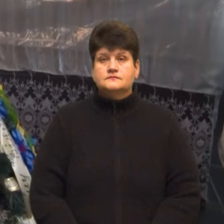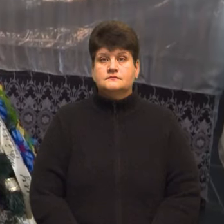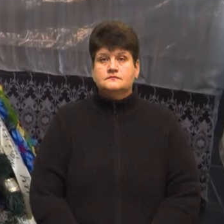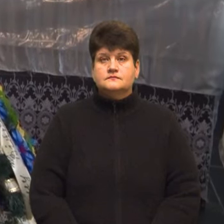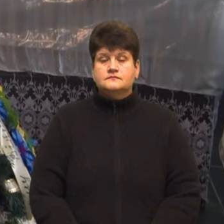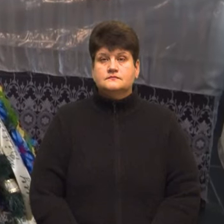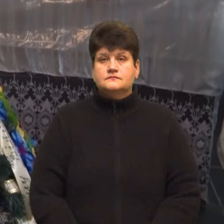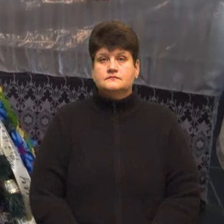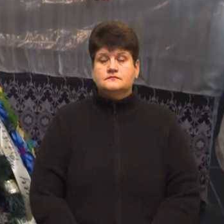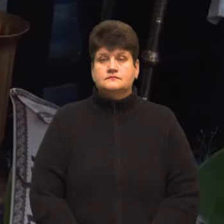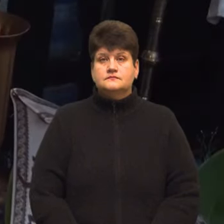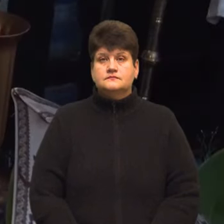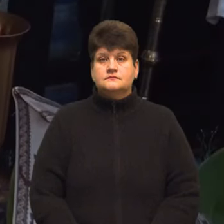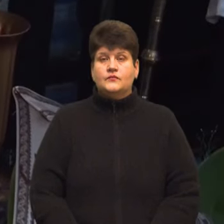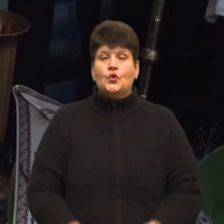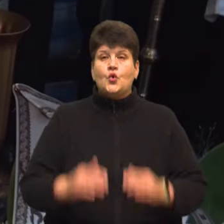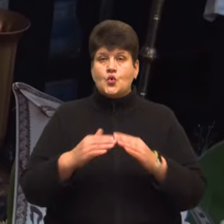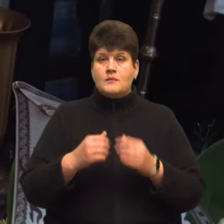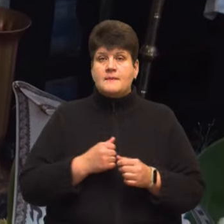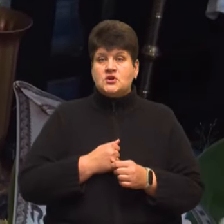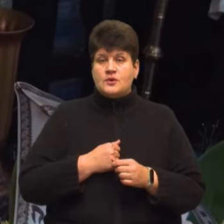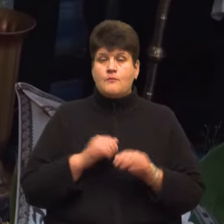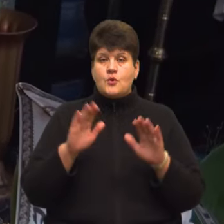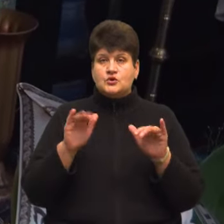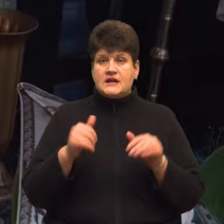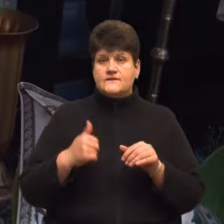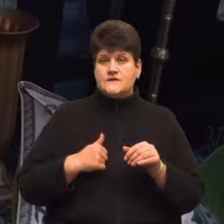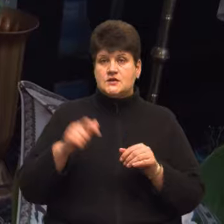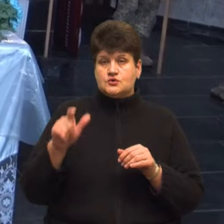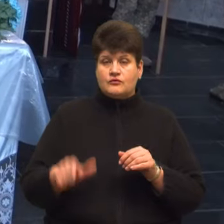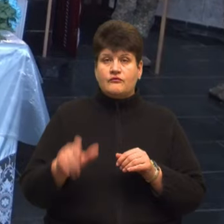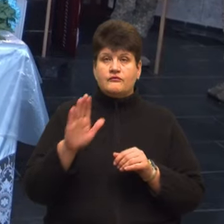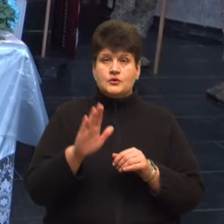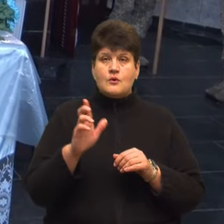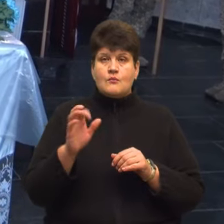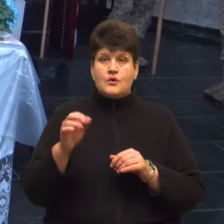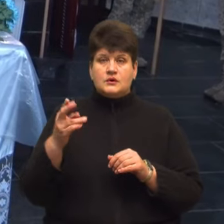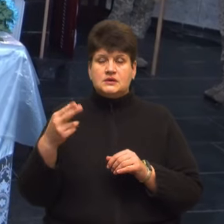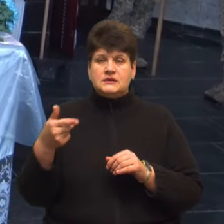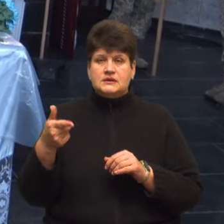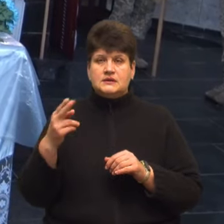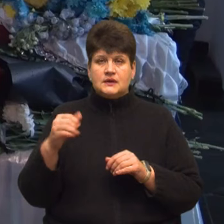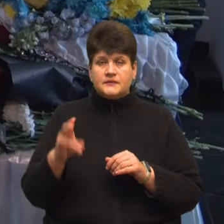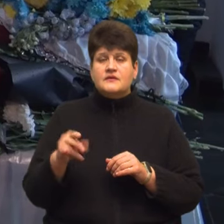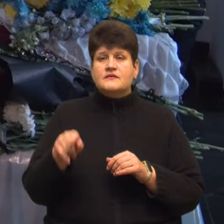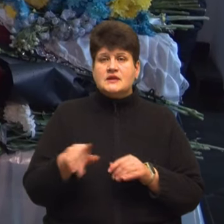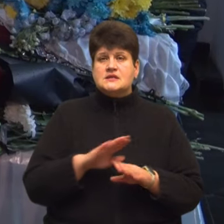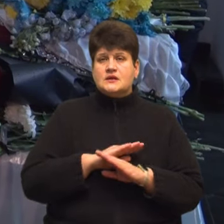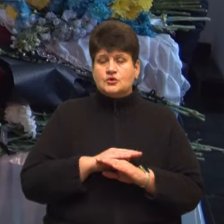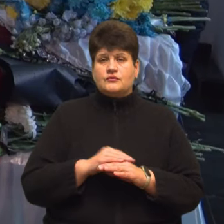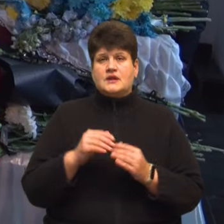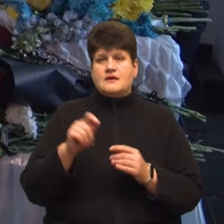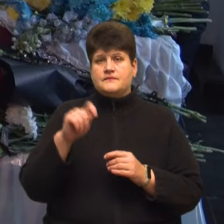Тернопіль у домі печалі попрощалися із військовим Віктором Богданом чоловік загинув на фронті за де нів до свого